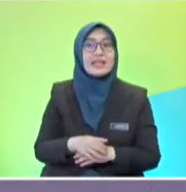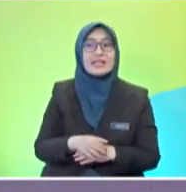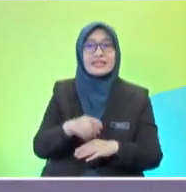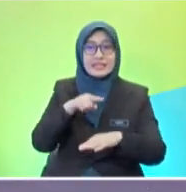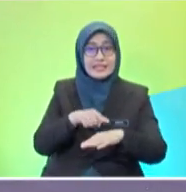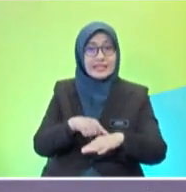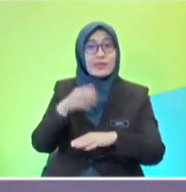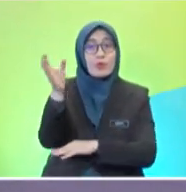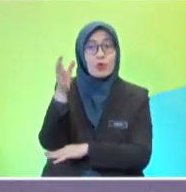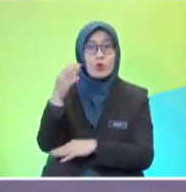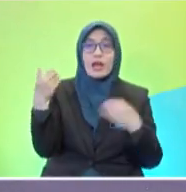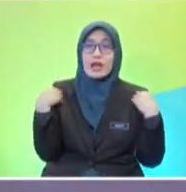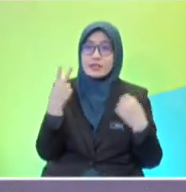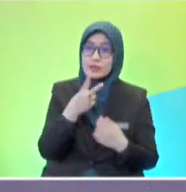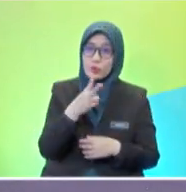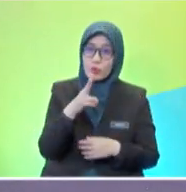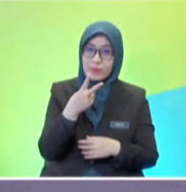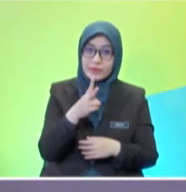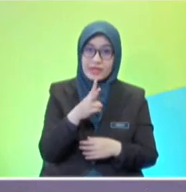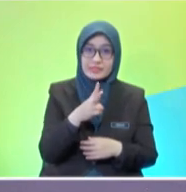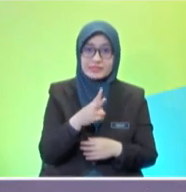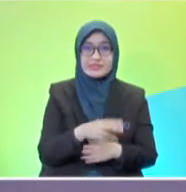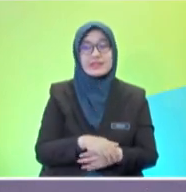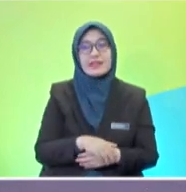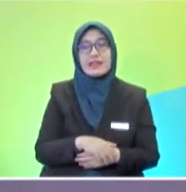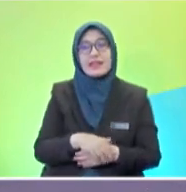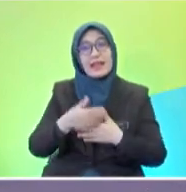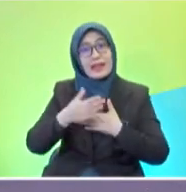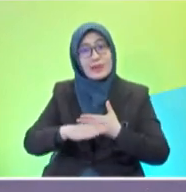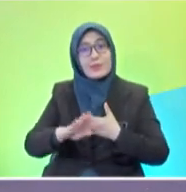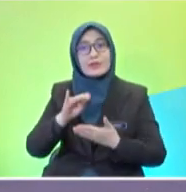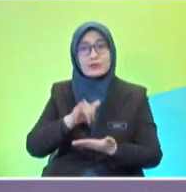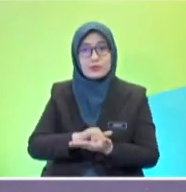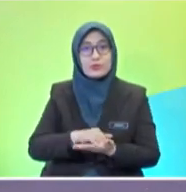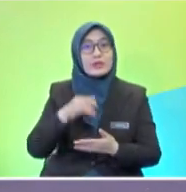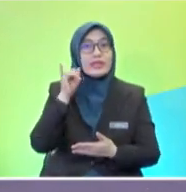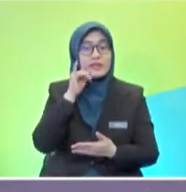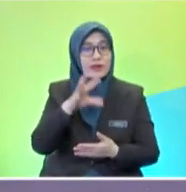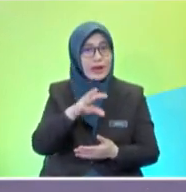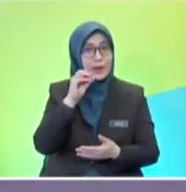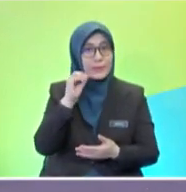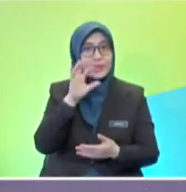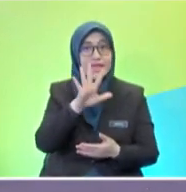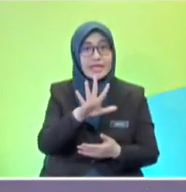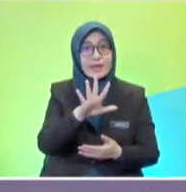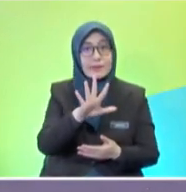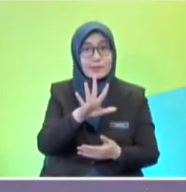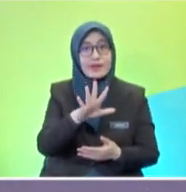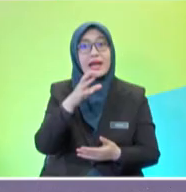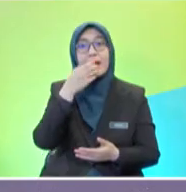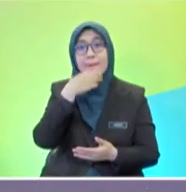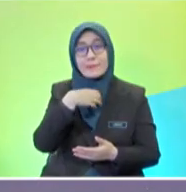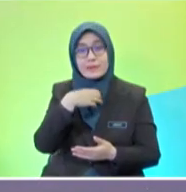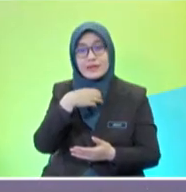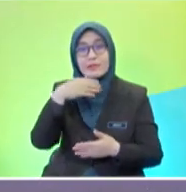kemudian Iva telah ambil 5 biji masuk ke dalam pakunya tinggal 7 biji